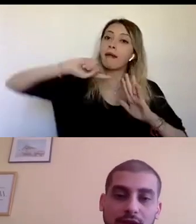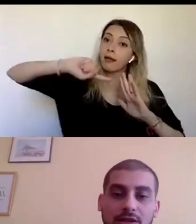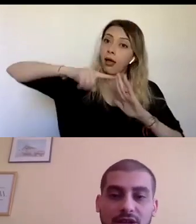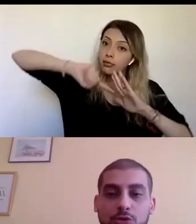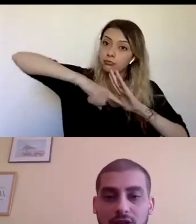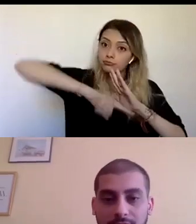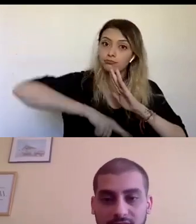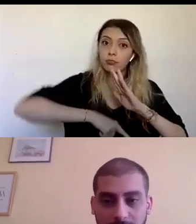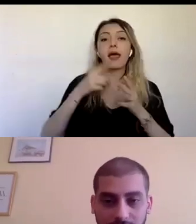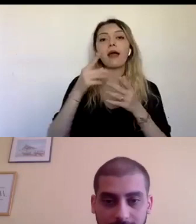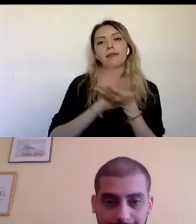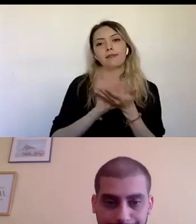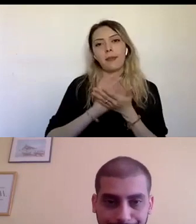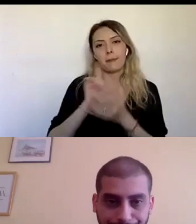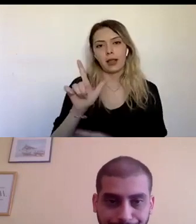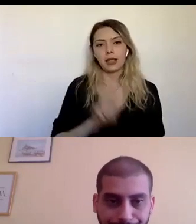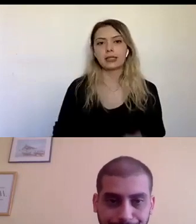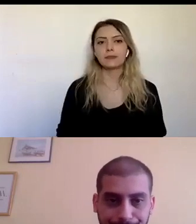uçlu bir şey kullanamazsınız maalesef.